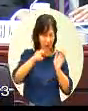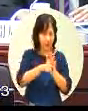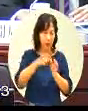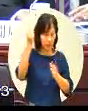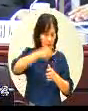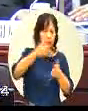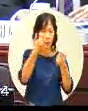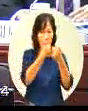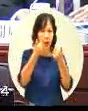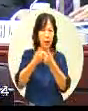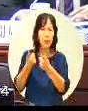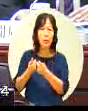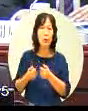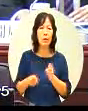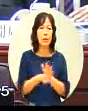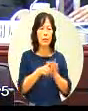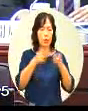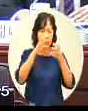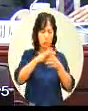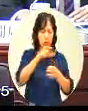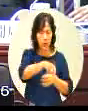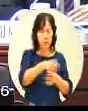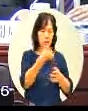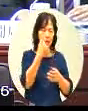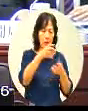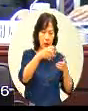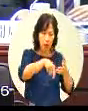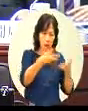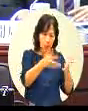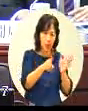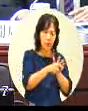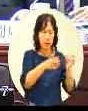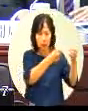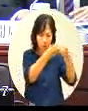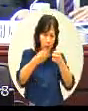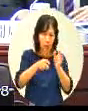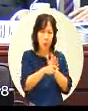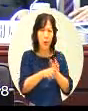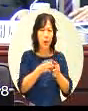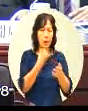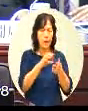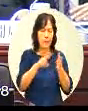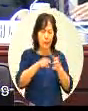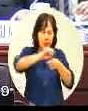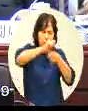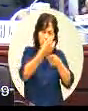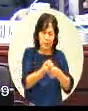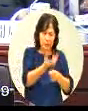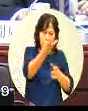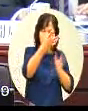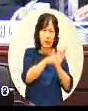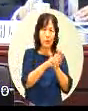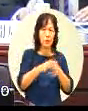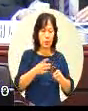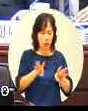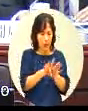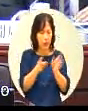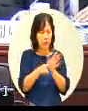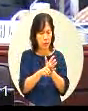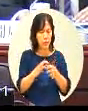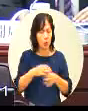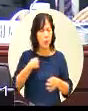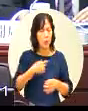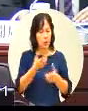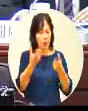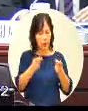会，都是为了登革热的疫情居高不下。一开始我想我非常